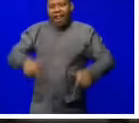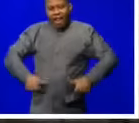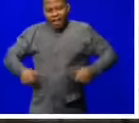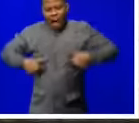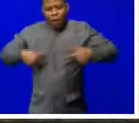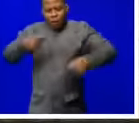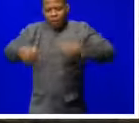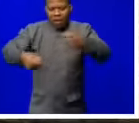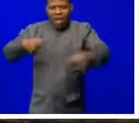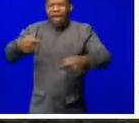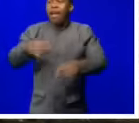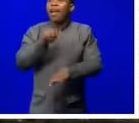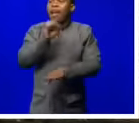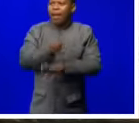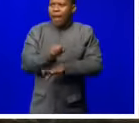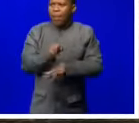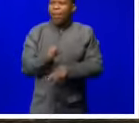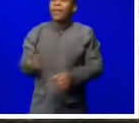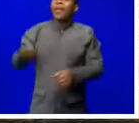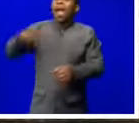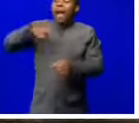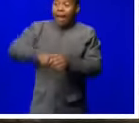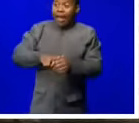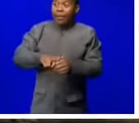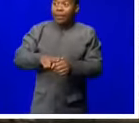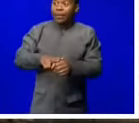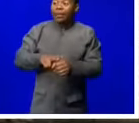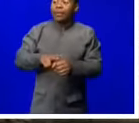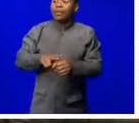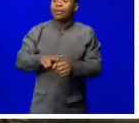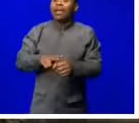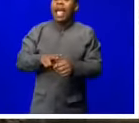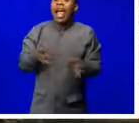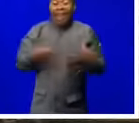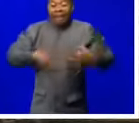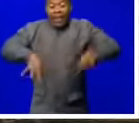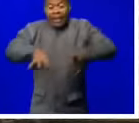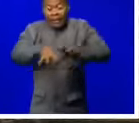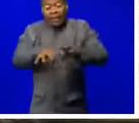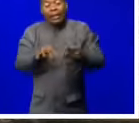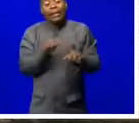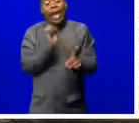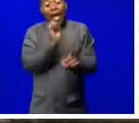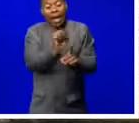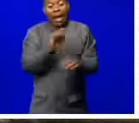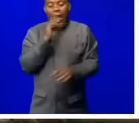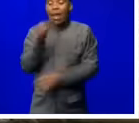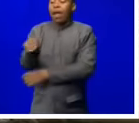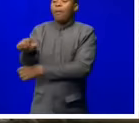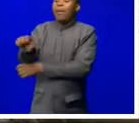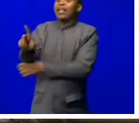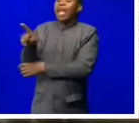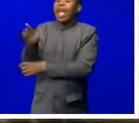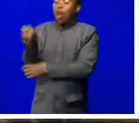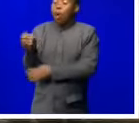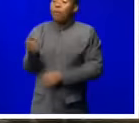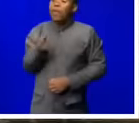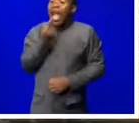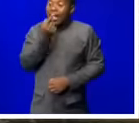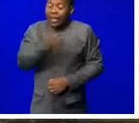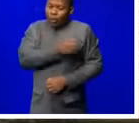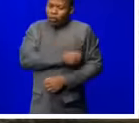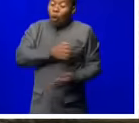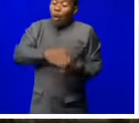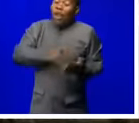ichubeke umuntu nebekunenela ngakwenda kwekhuta bona bakamaseko ngoba kulahlekelwa ngumuntu